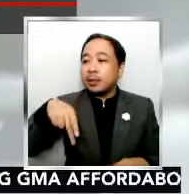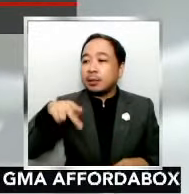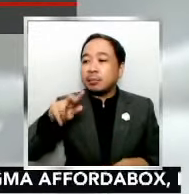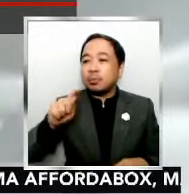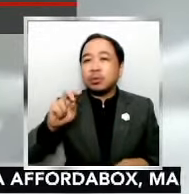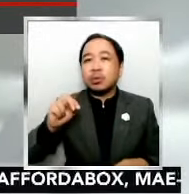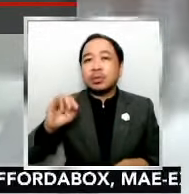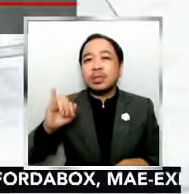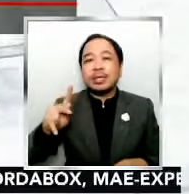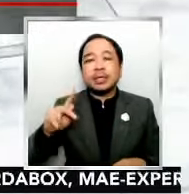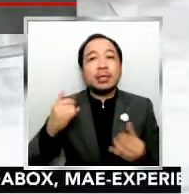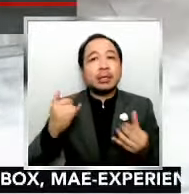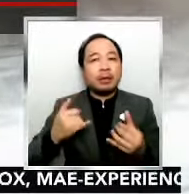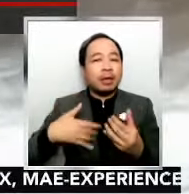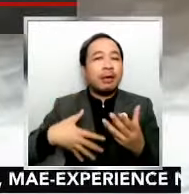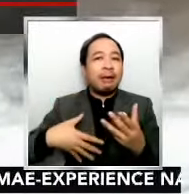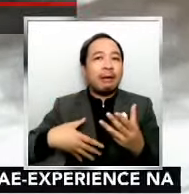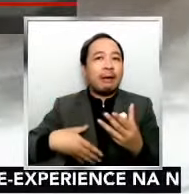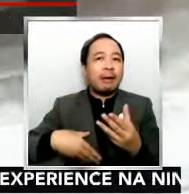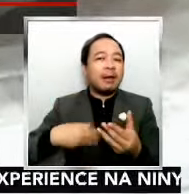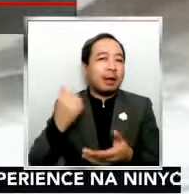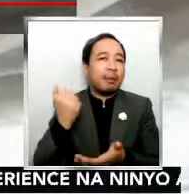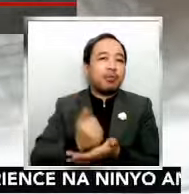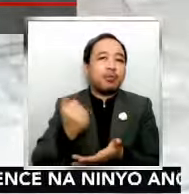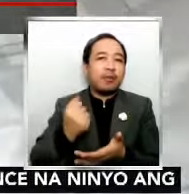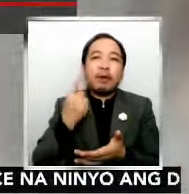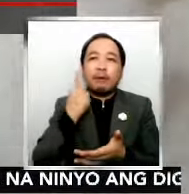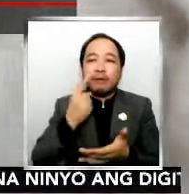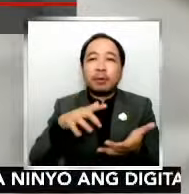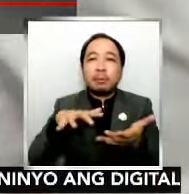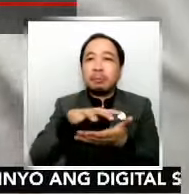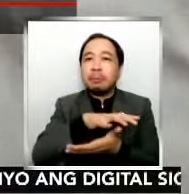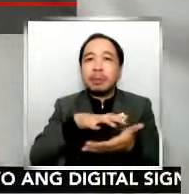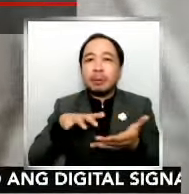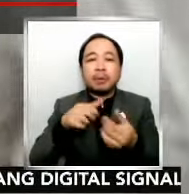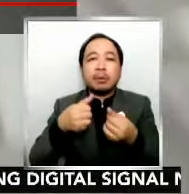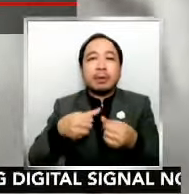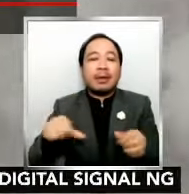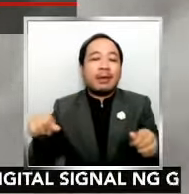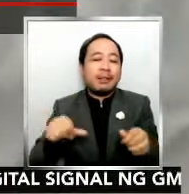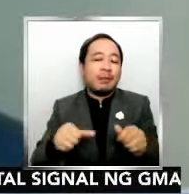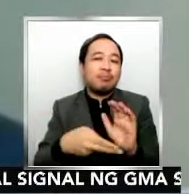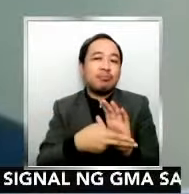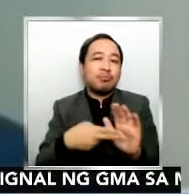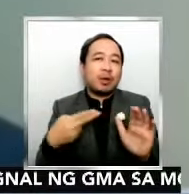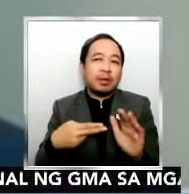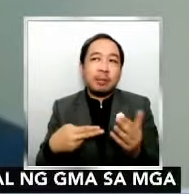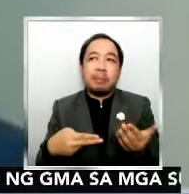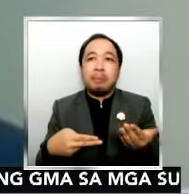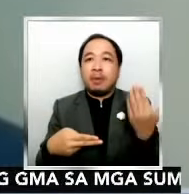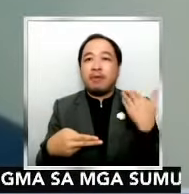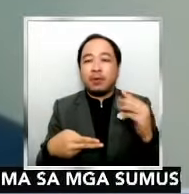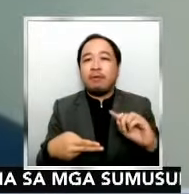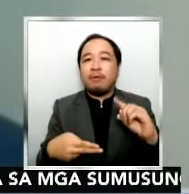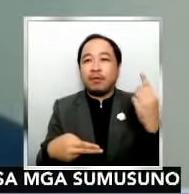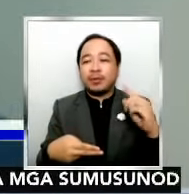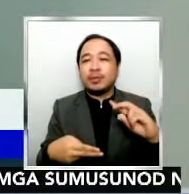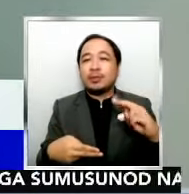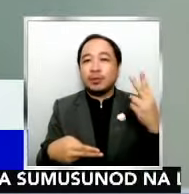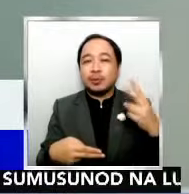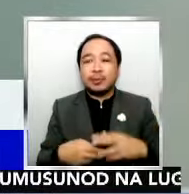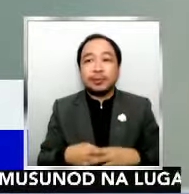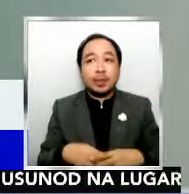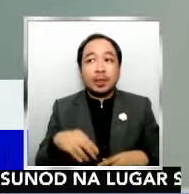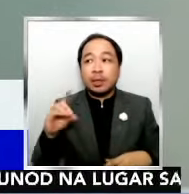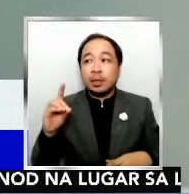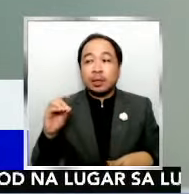bilang heterologous booster. O pwedeng gamitin kahit ibang brand ang unang dalawang turok. Hindi naman pong Department of Health ay marami